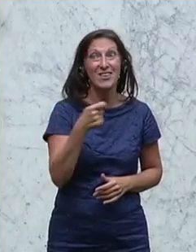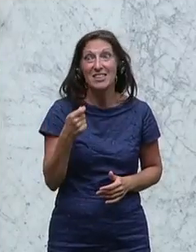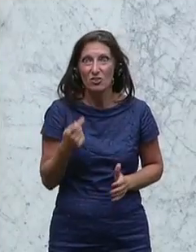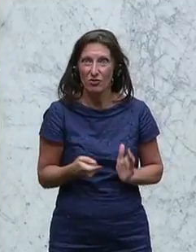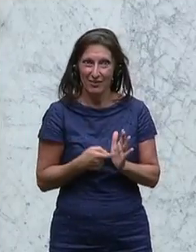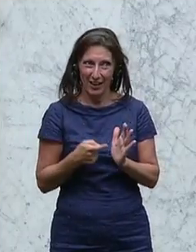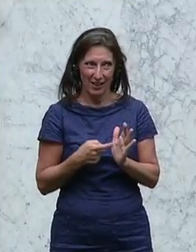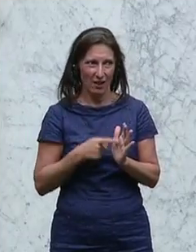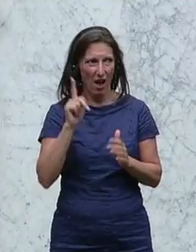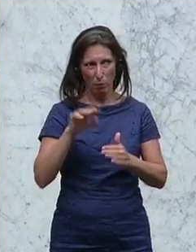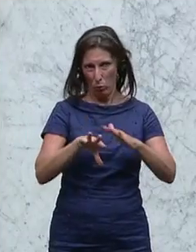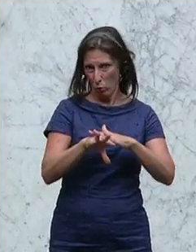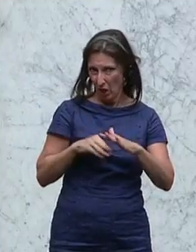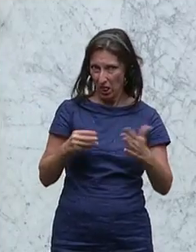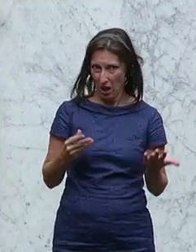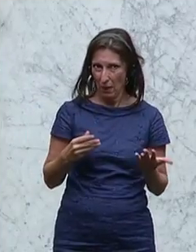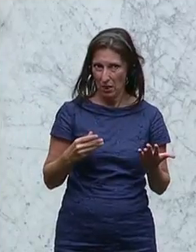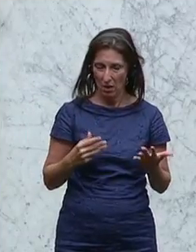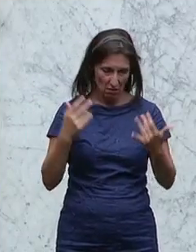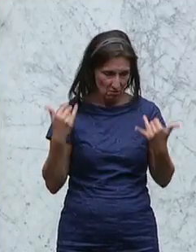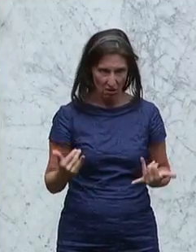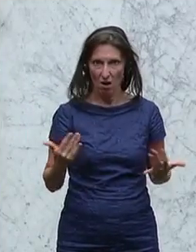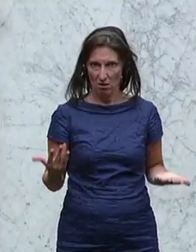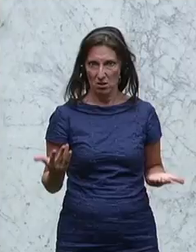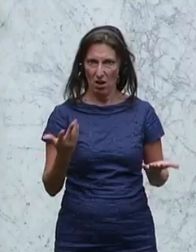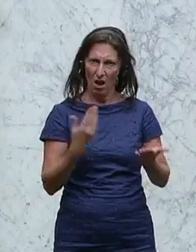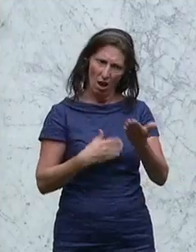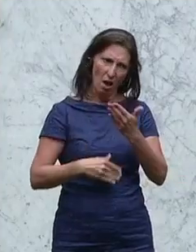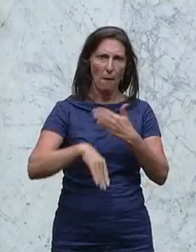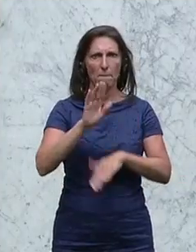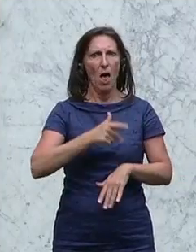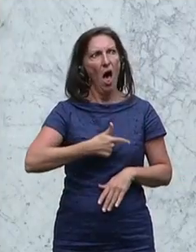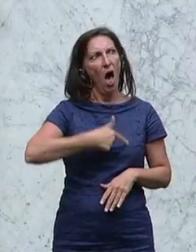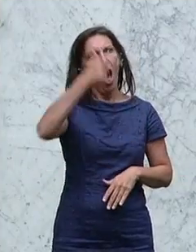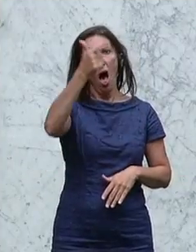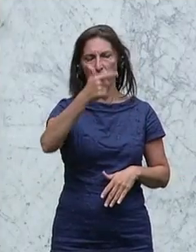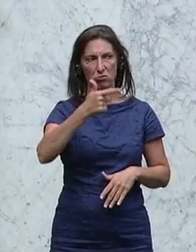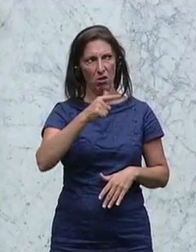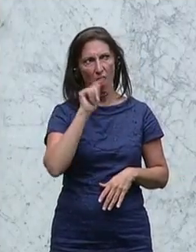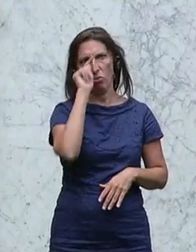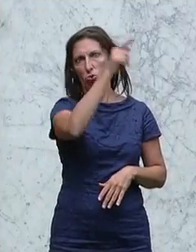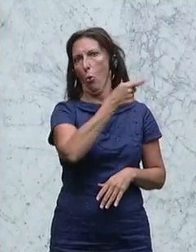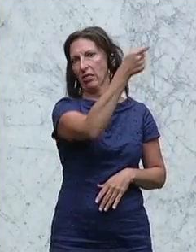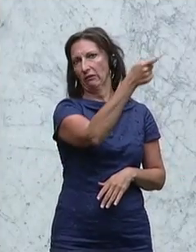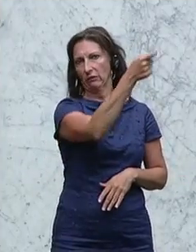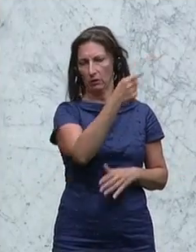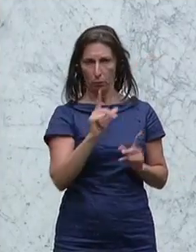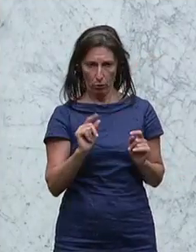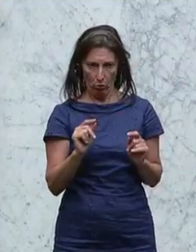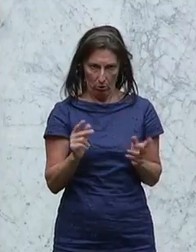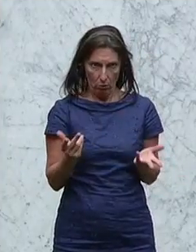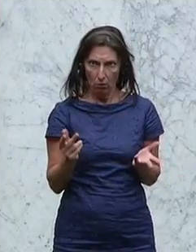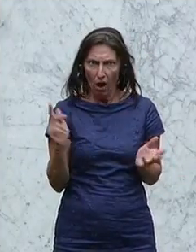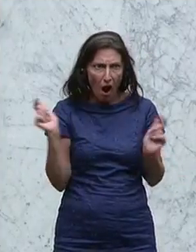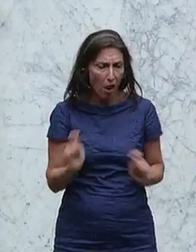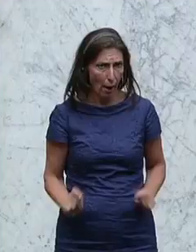aber unsere Unternehmer investieren derzeit mehr im Ausland als im Inland. Das muss doch ein Alarmzeichen sein.